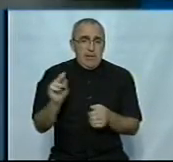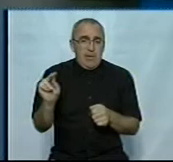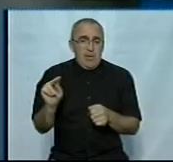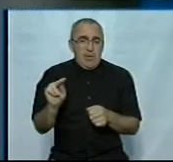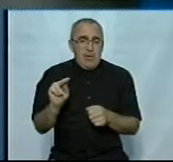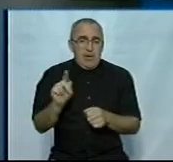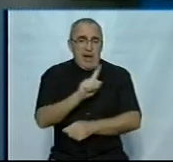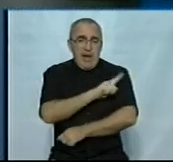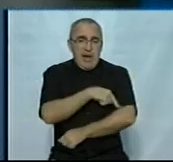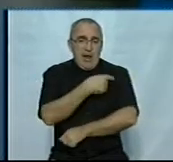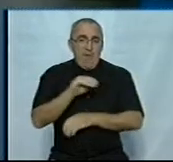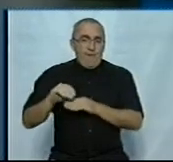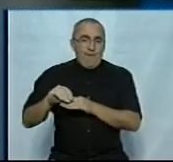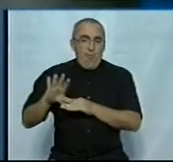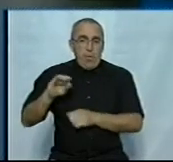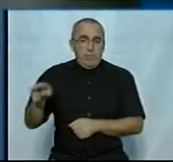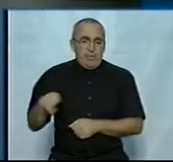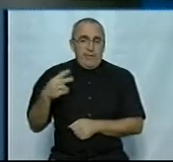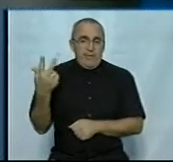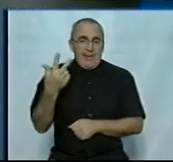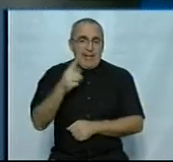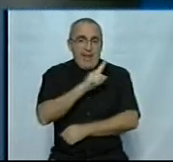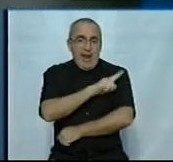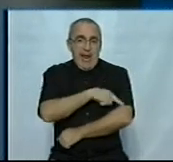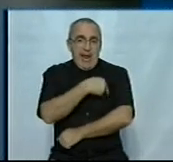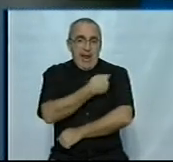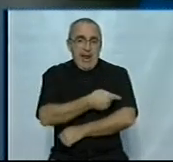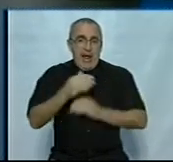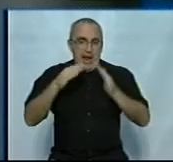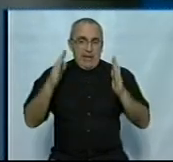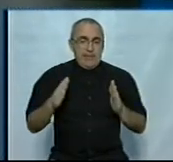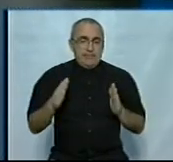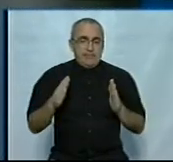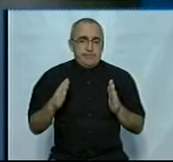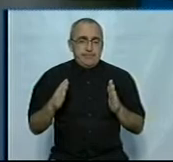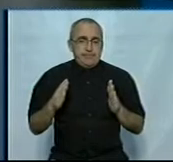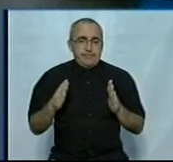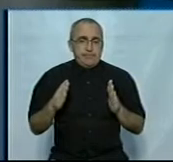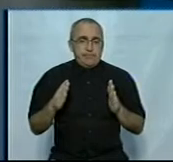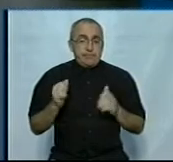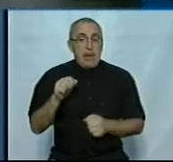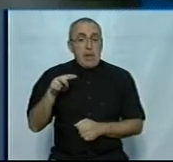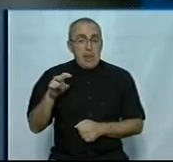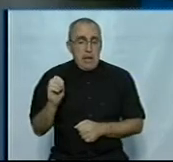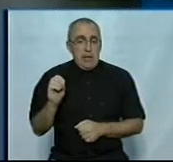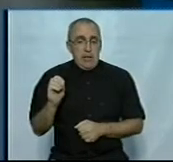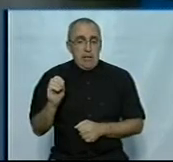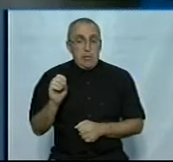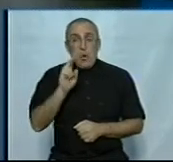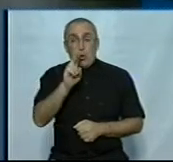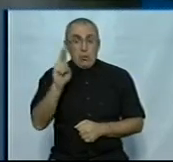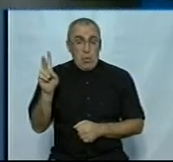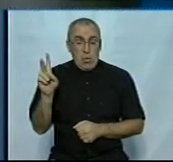лікарняного фонду третьої лікарні, як в народі говорять, да? Але